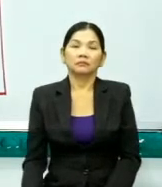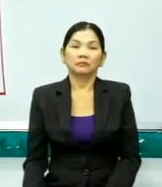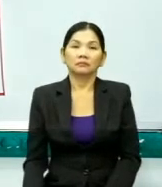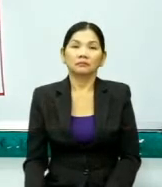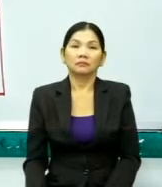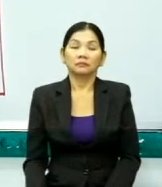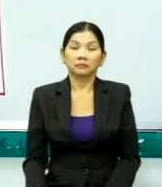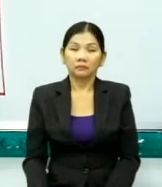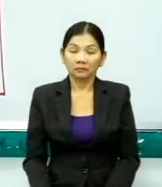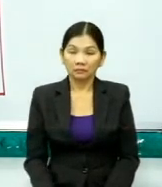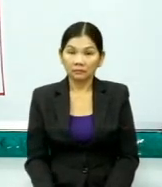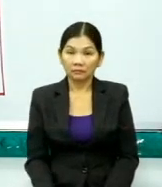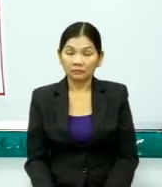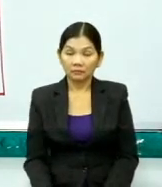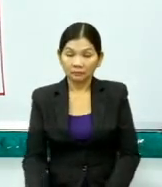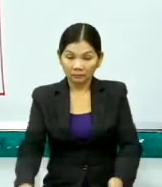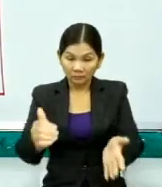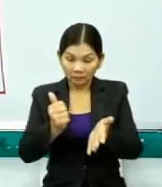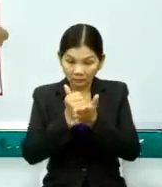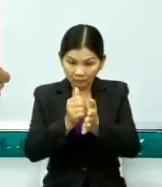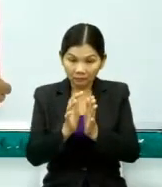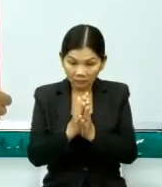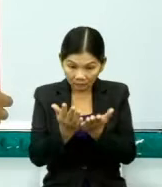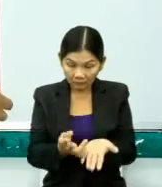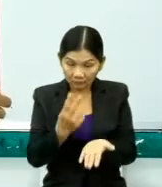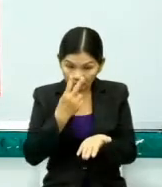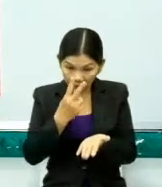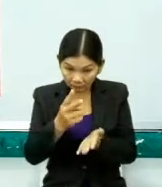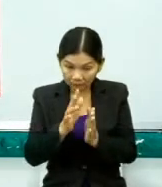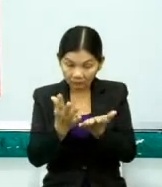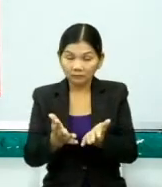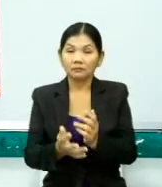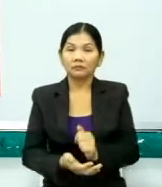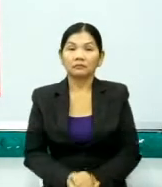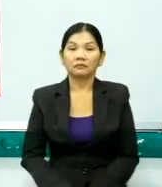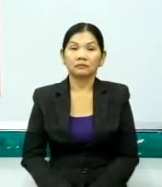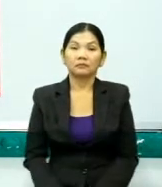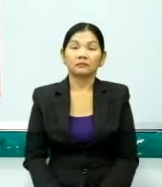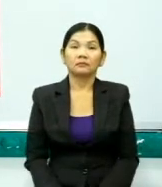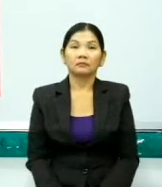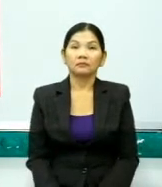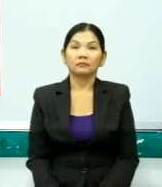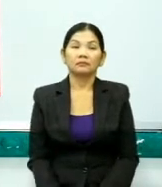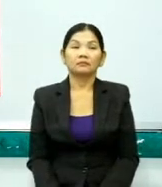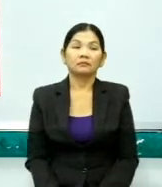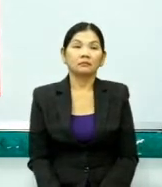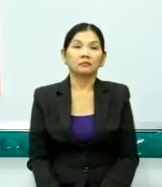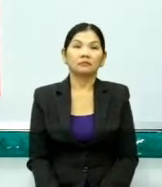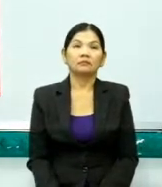Chà, con này mình sẽ phải chùm nuối, con ai mơ nước nóng sẽ phải được bạc cồn.